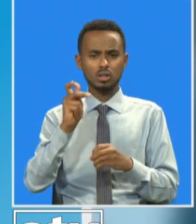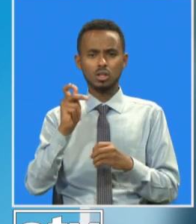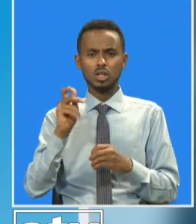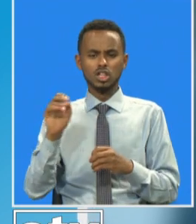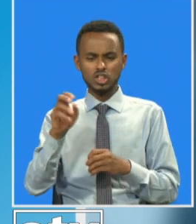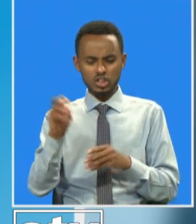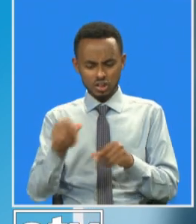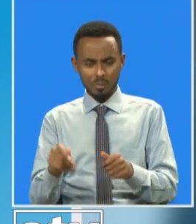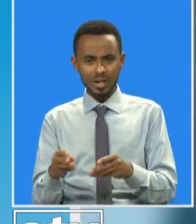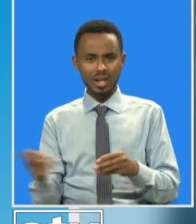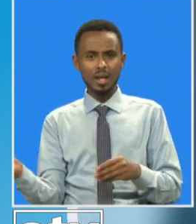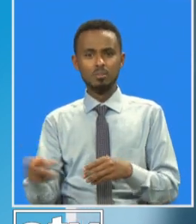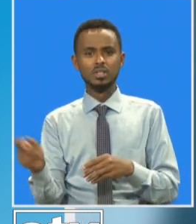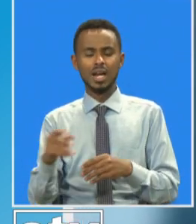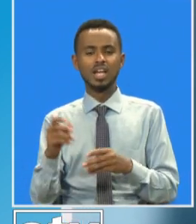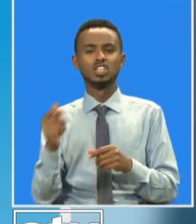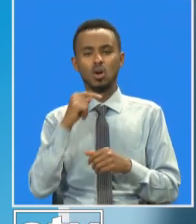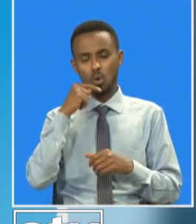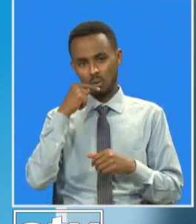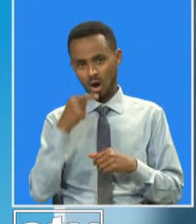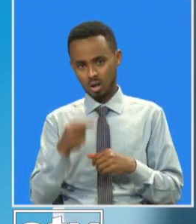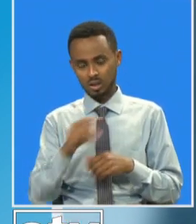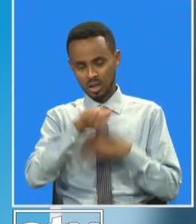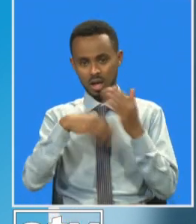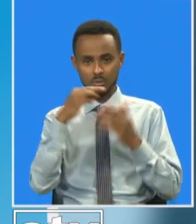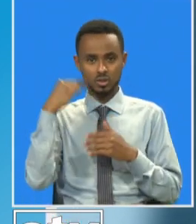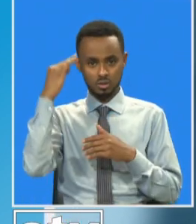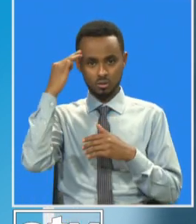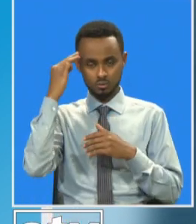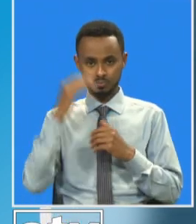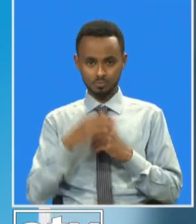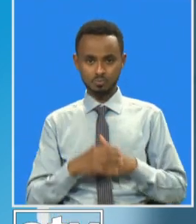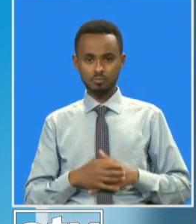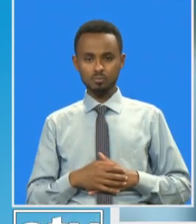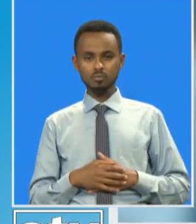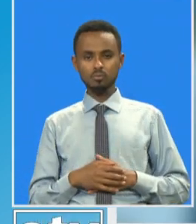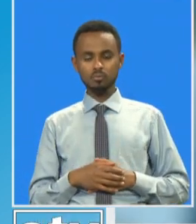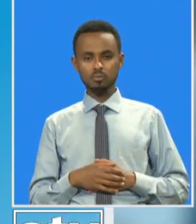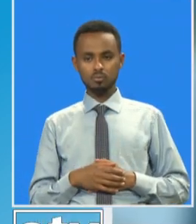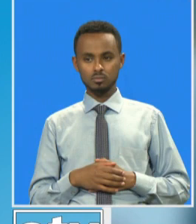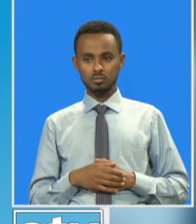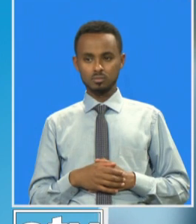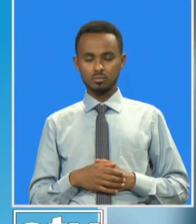በጭንጫ መሬት ላይ የሚዘራ ዘር ነው ብለዋል ጠቅላይ ሚኒስትሩ።